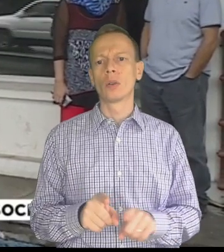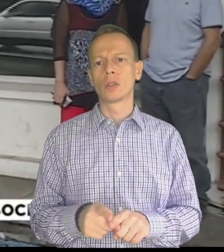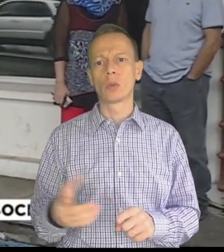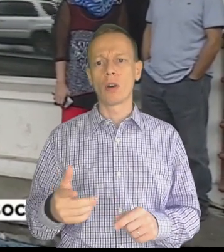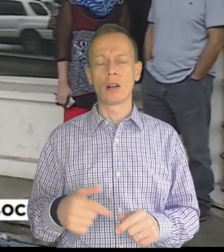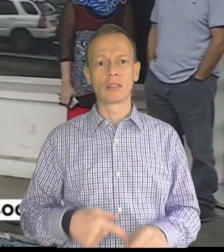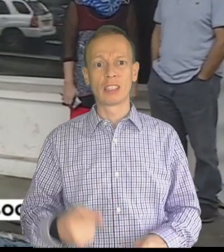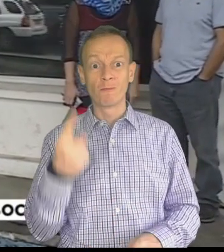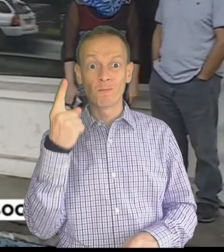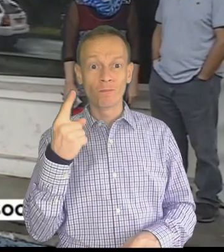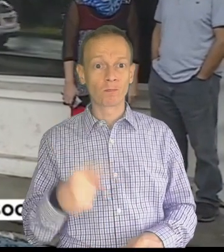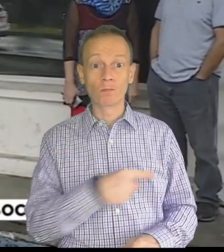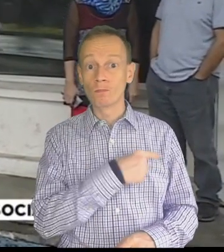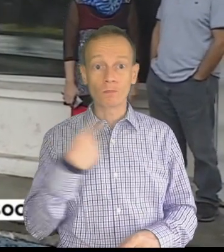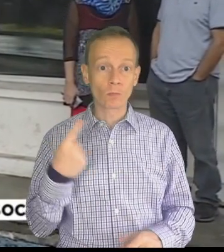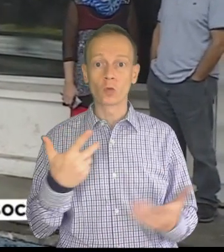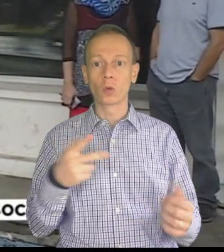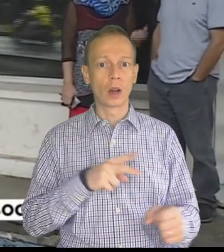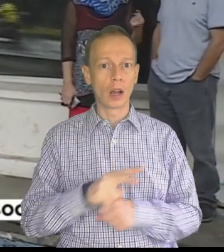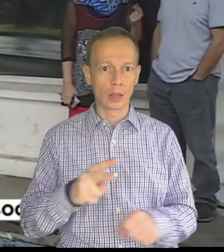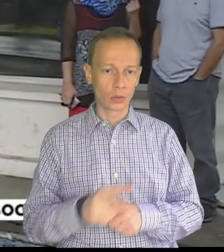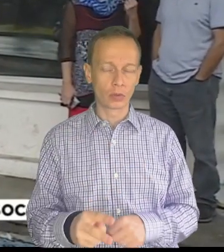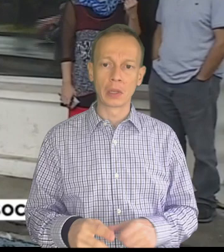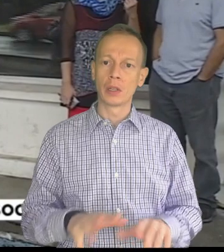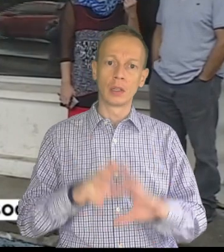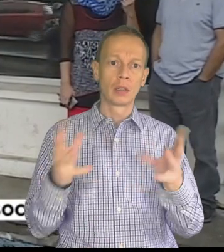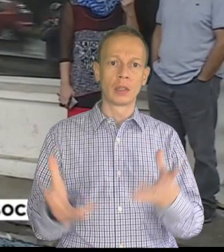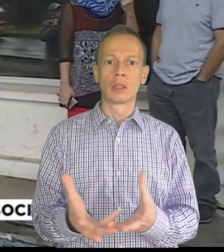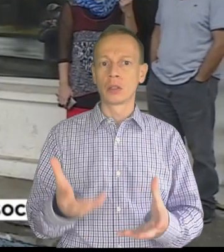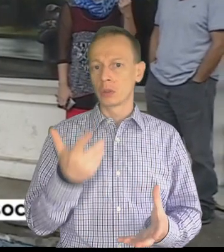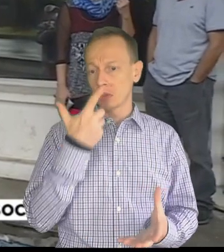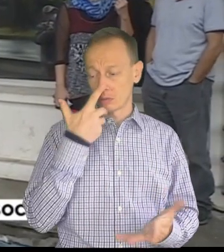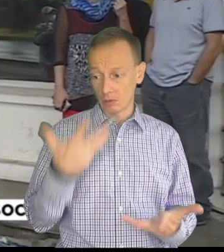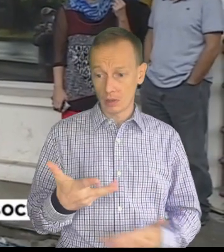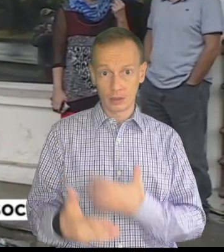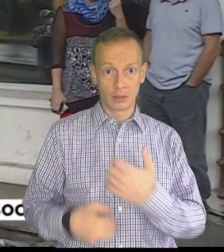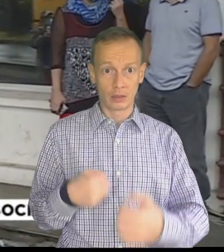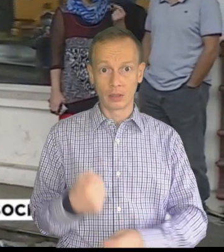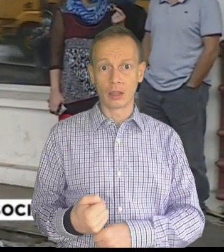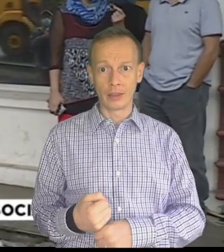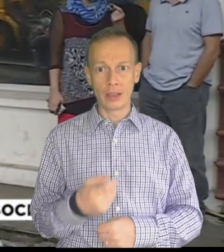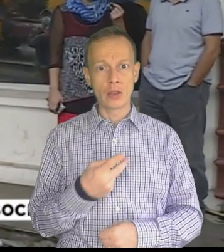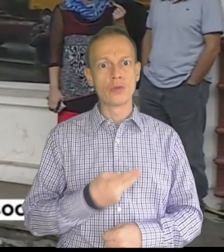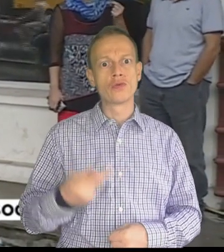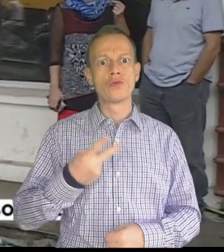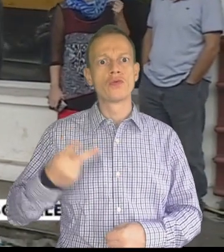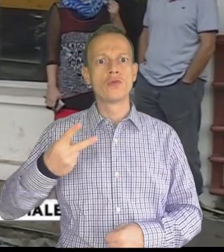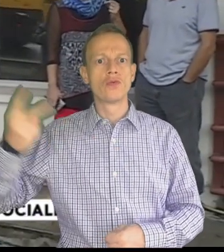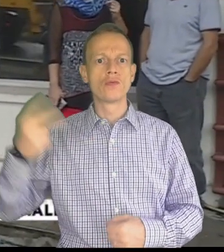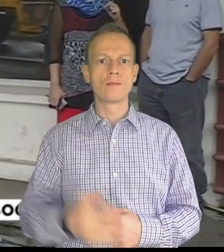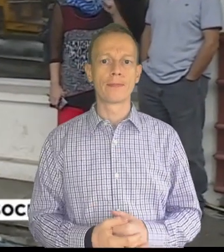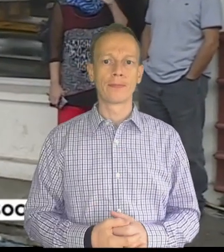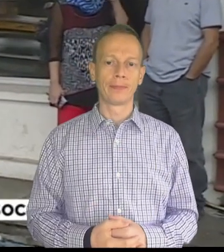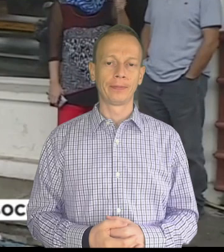travail et également des menaces de mort, des insultes. Et ça devient